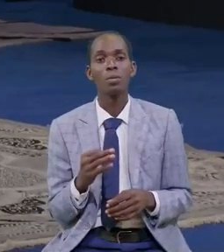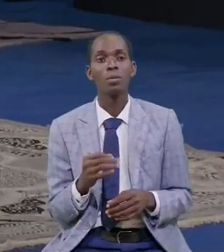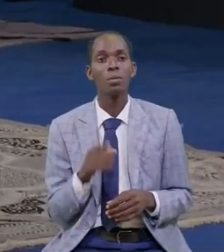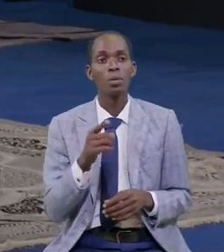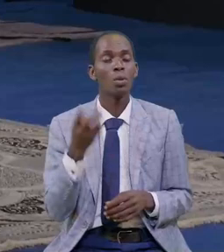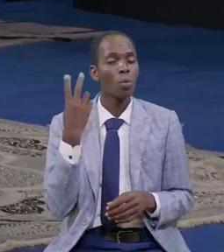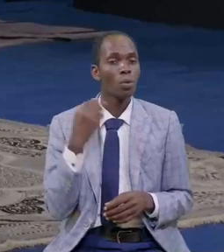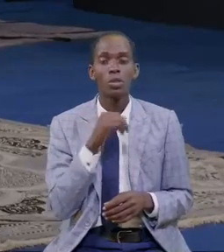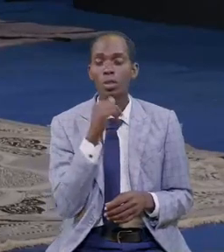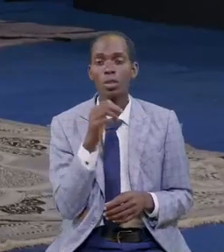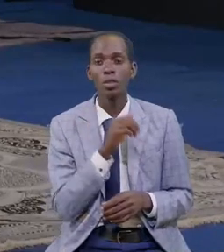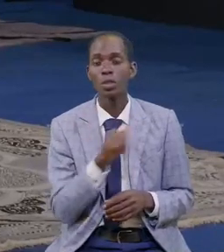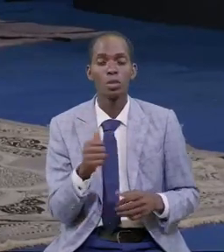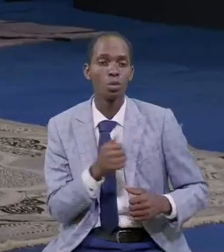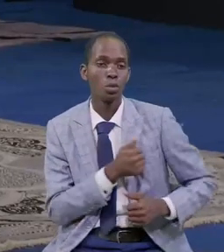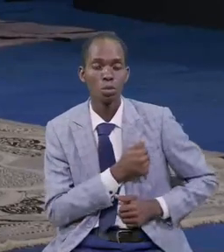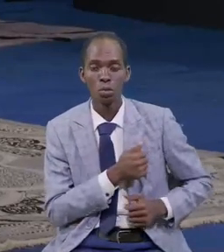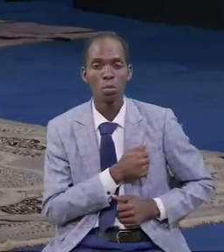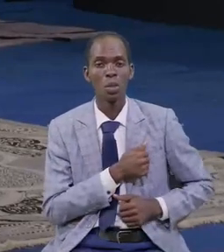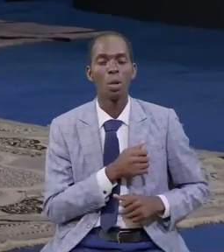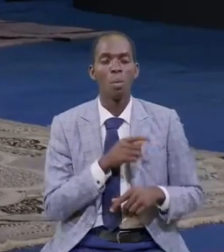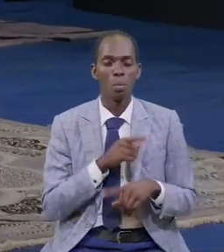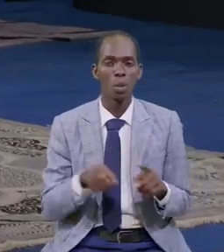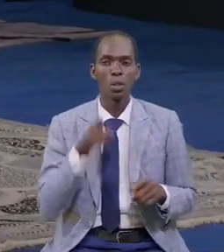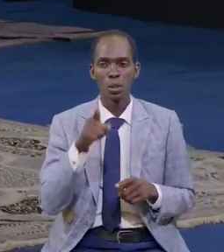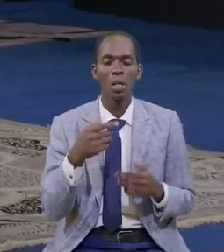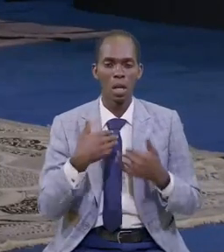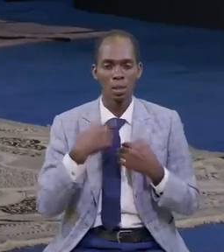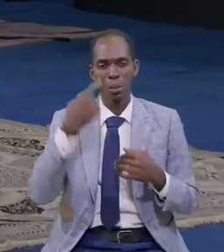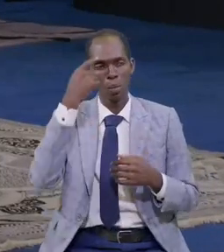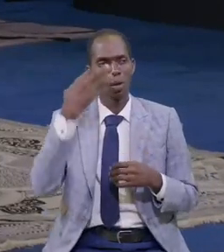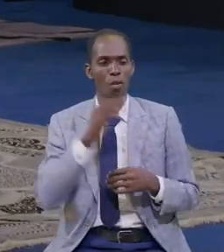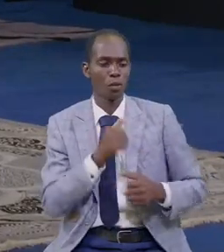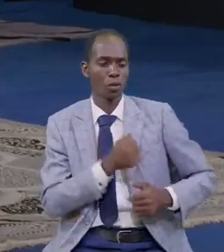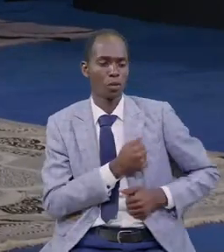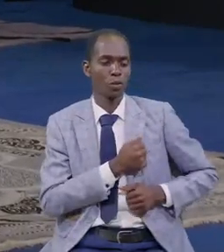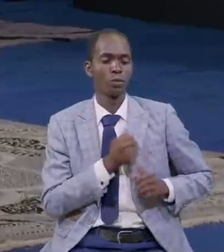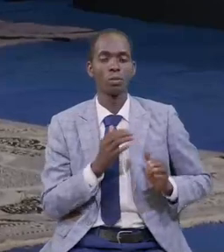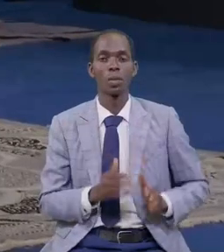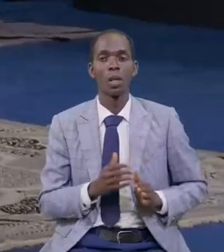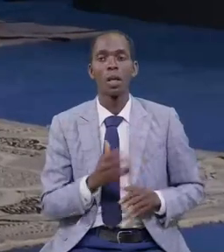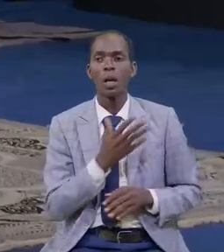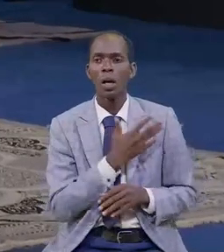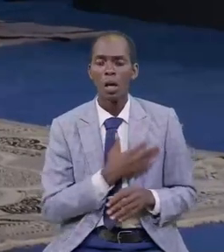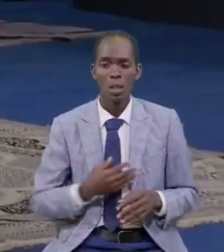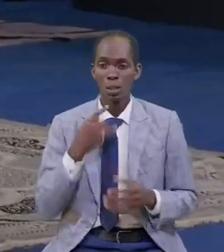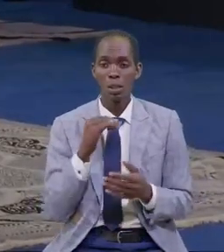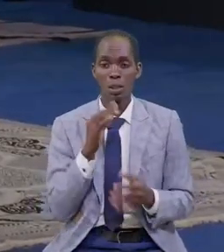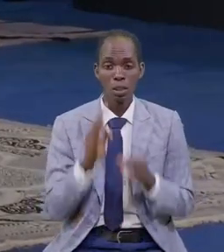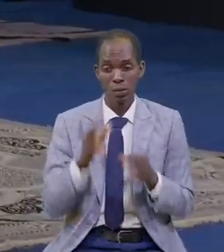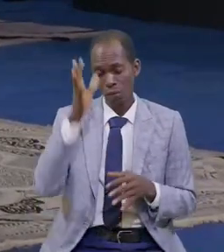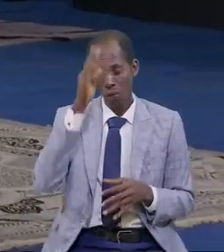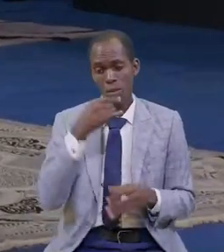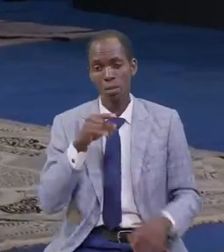n'était pas soldat mais il a il il avait l'esprit d'un soldat quand il dit que